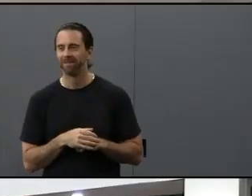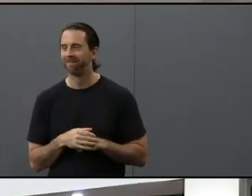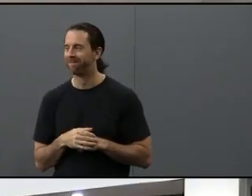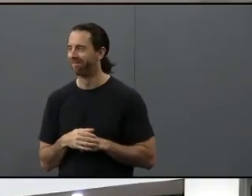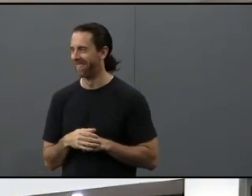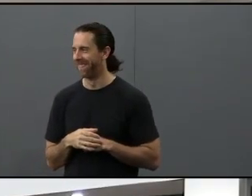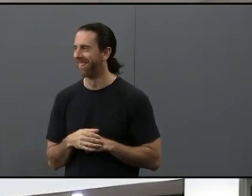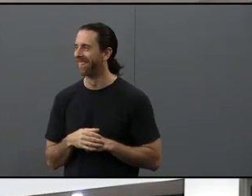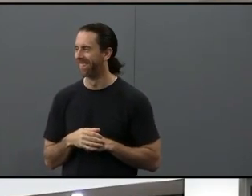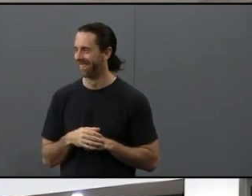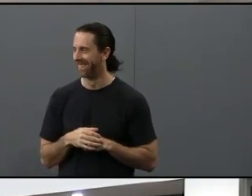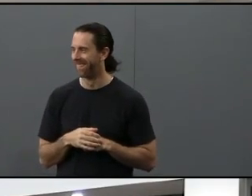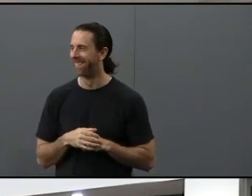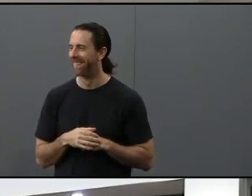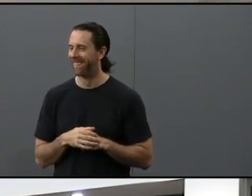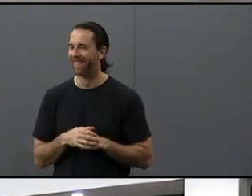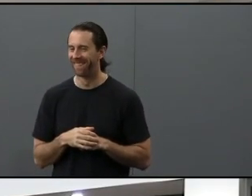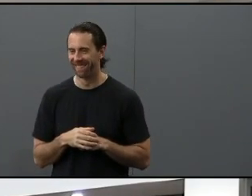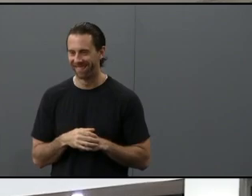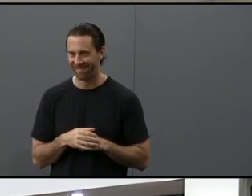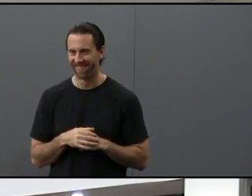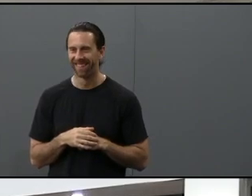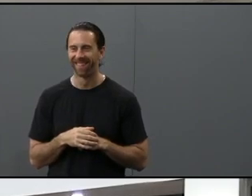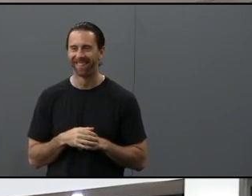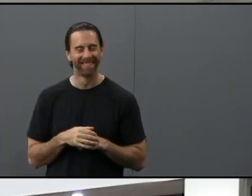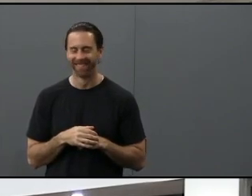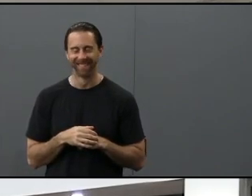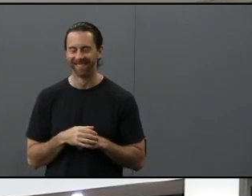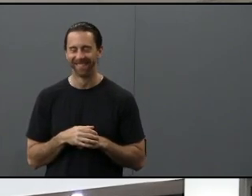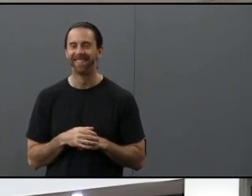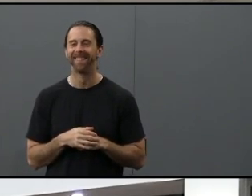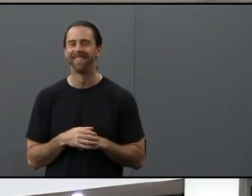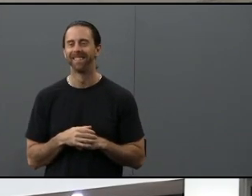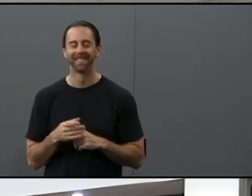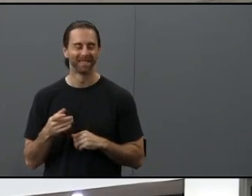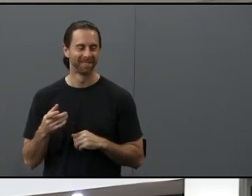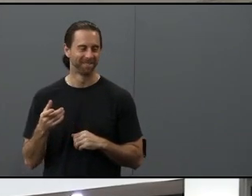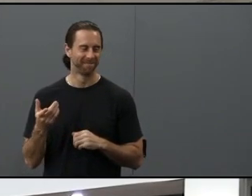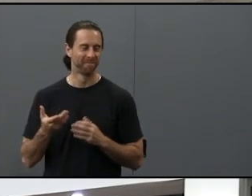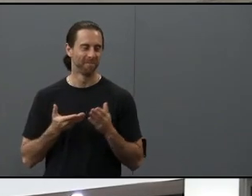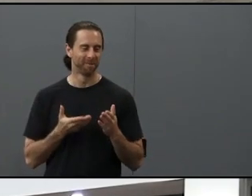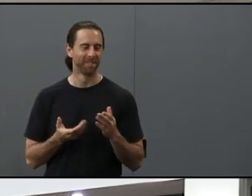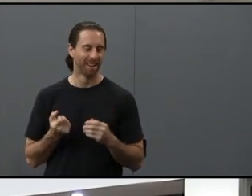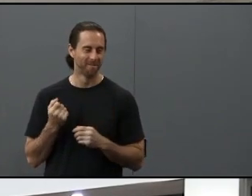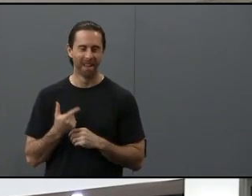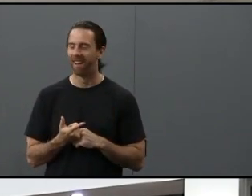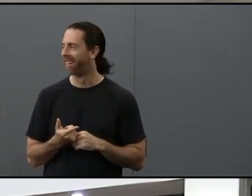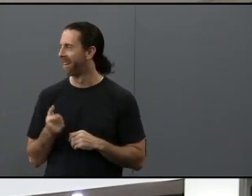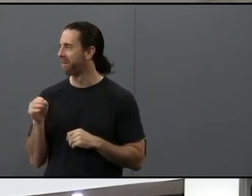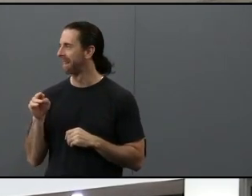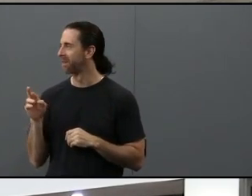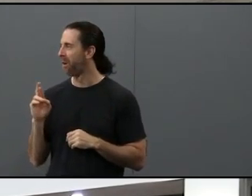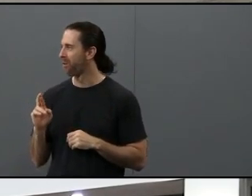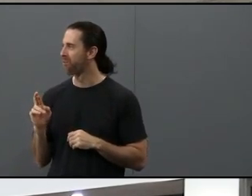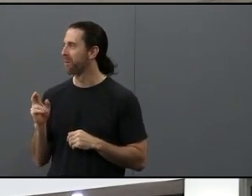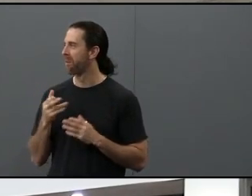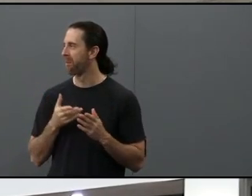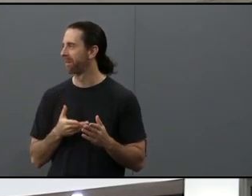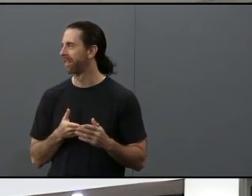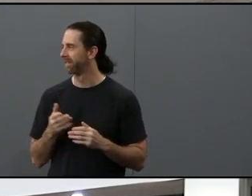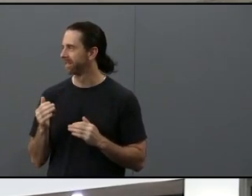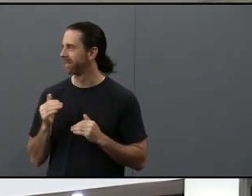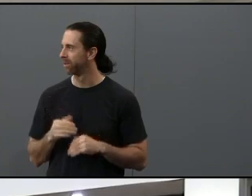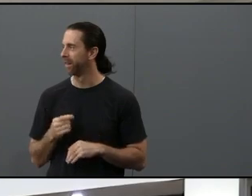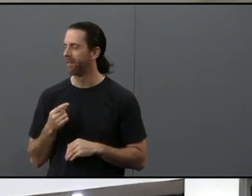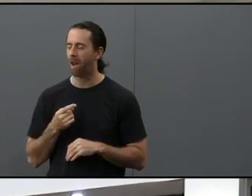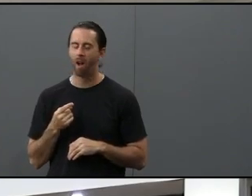soulligne votre incroyable force alors un proposeur un appuyeur oui mer Rouge propose merci j'ai une